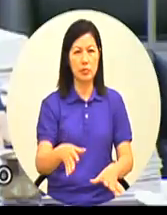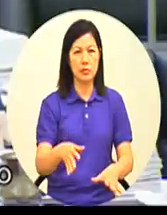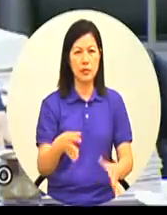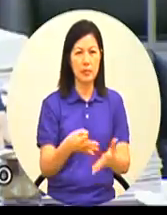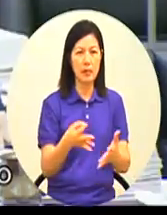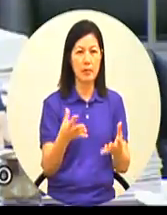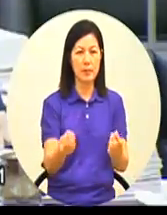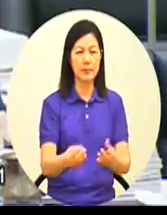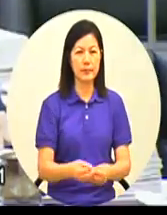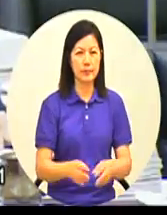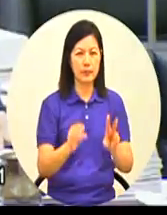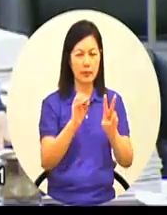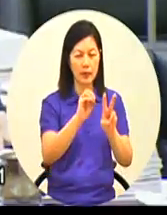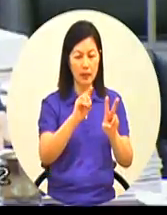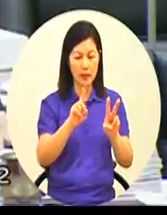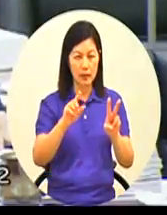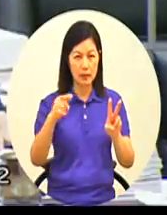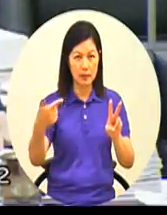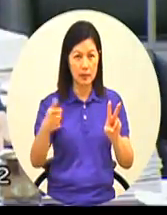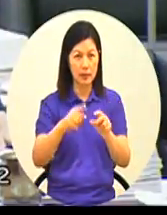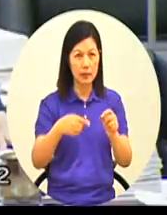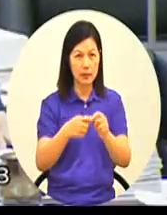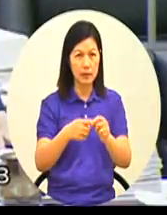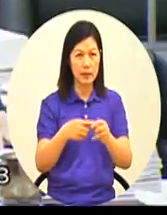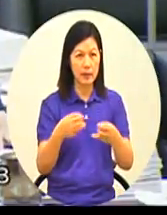了。2016年我们都还有入榜哎、